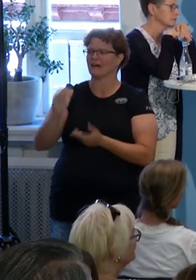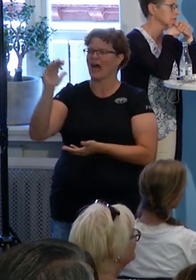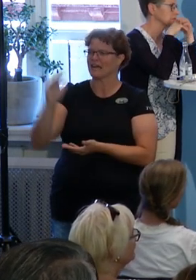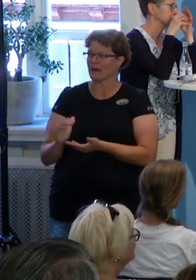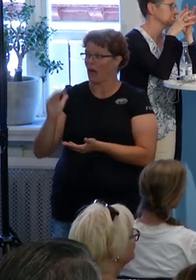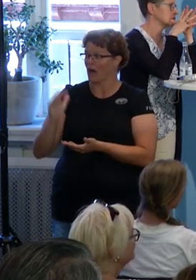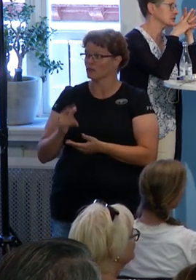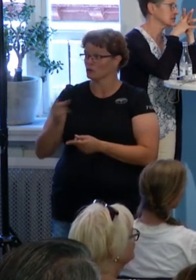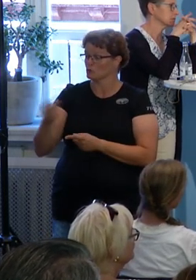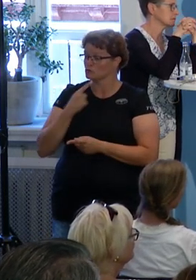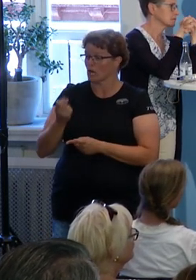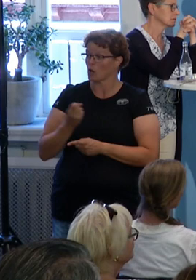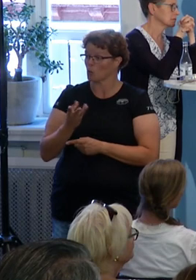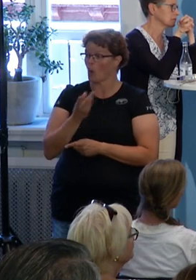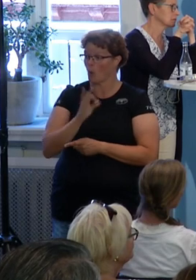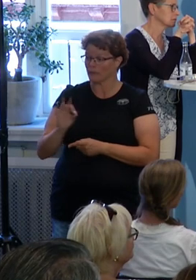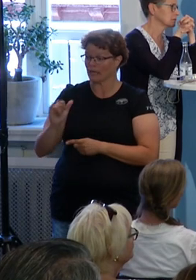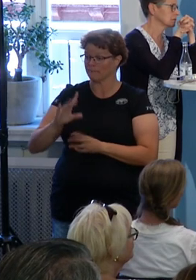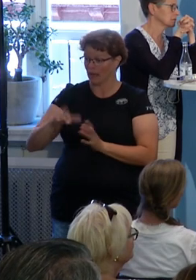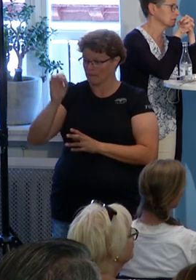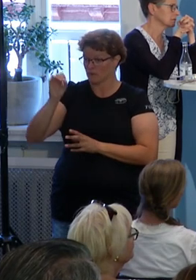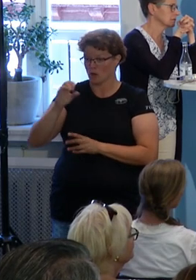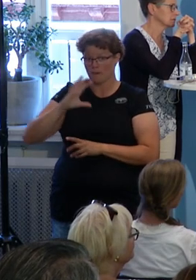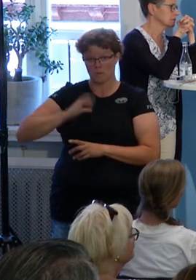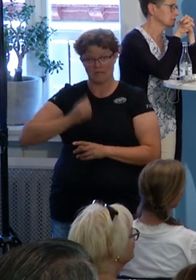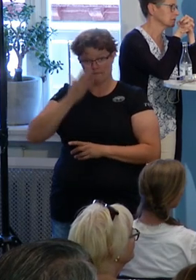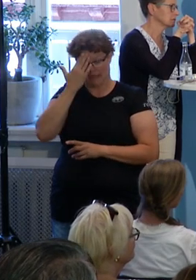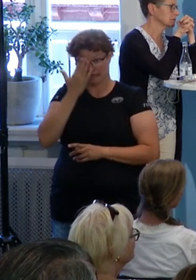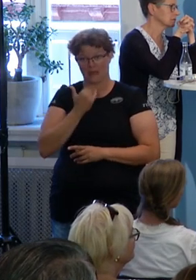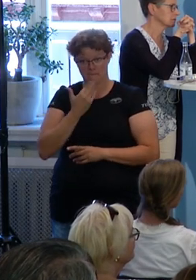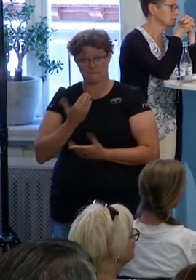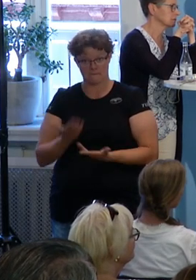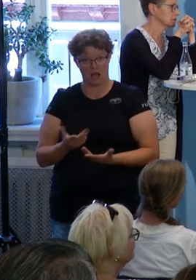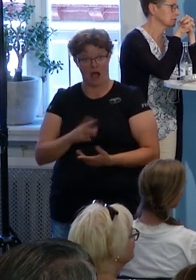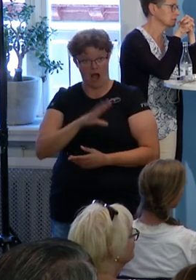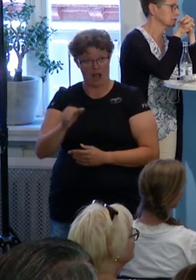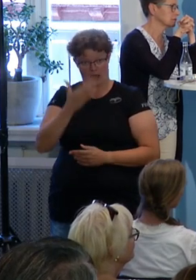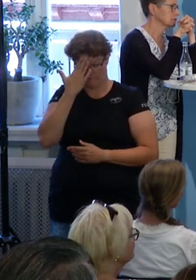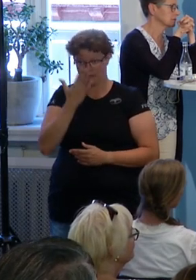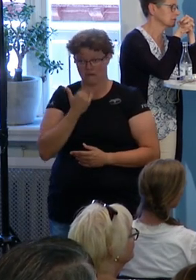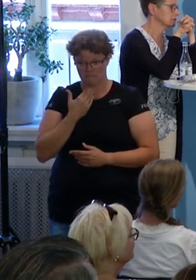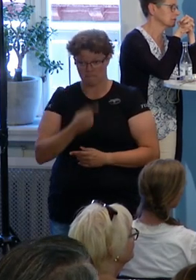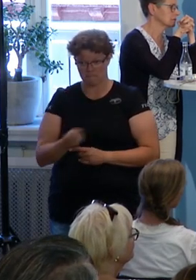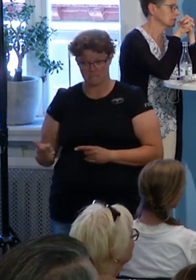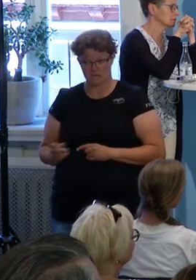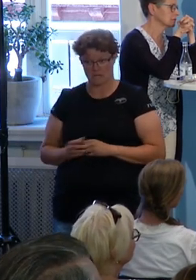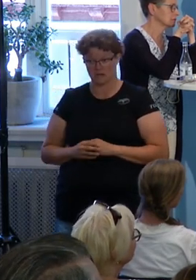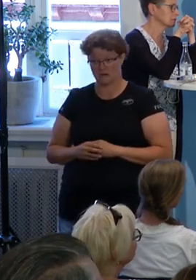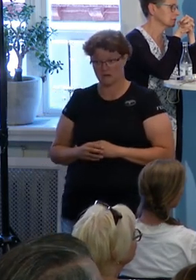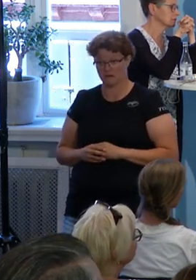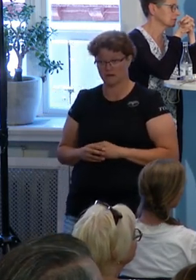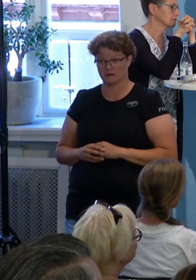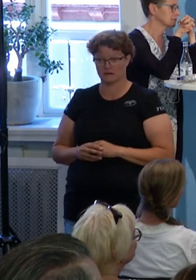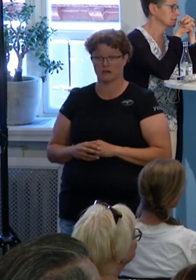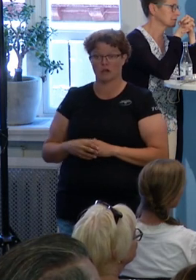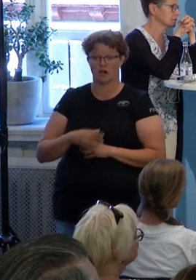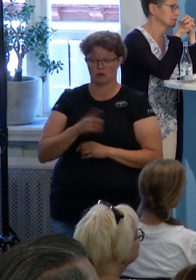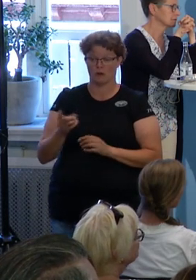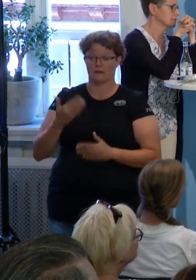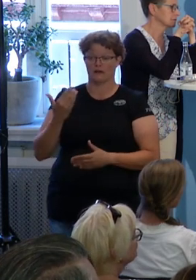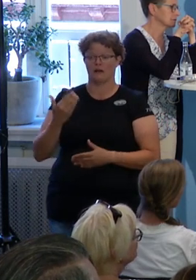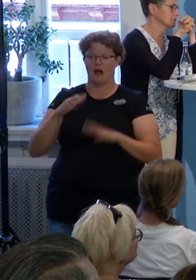ett par hundra i Malmö. Ja, polisen vet vem det är. Vi vet vem de är, allihopa. Och de är